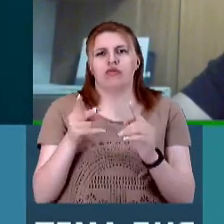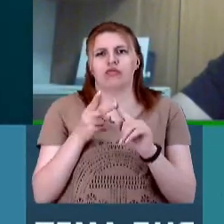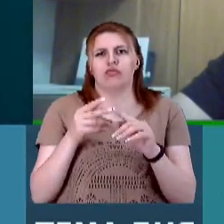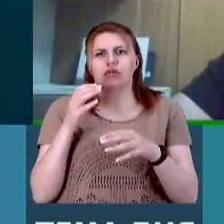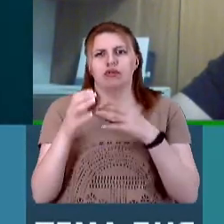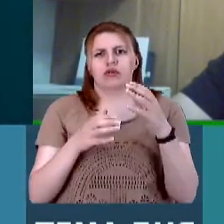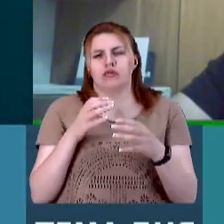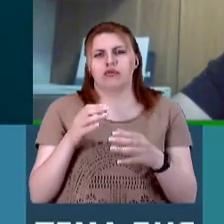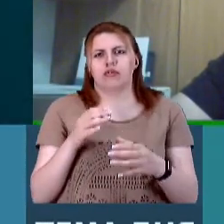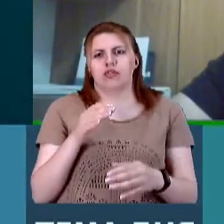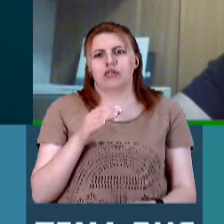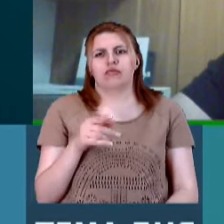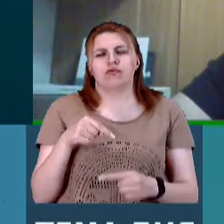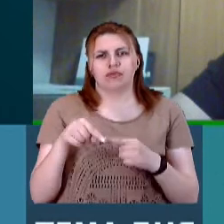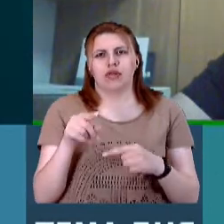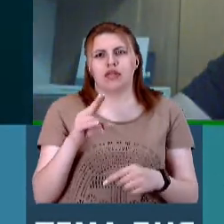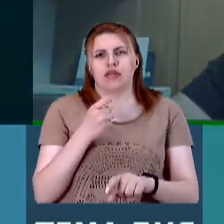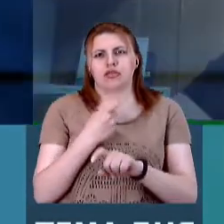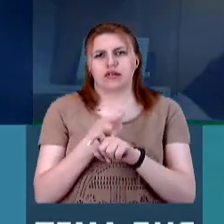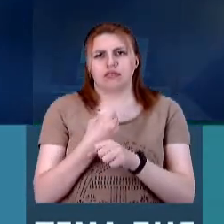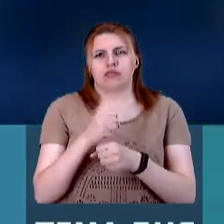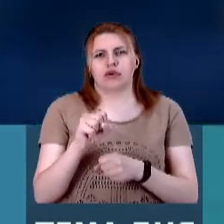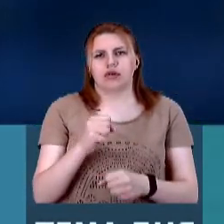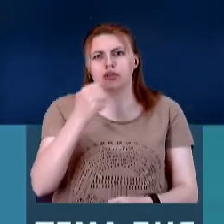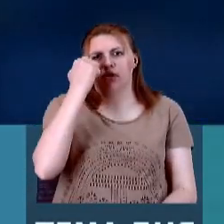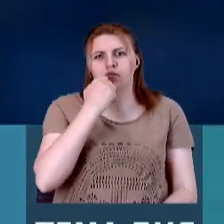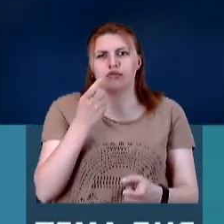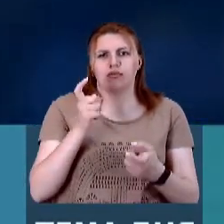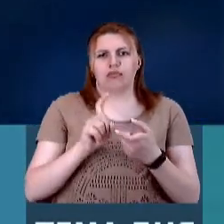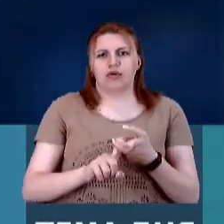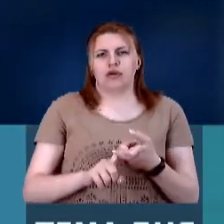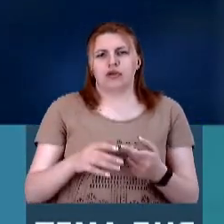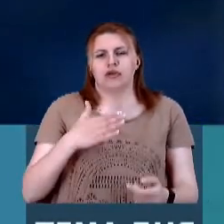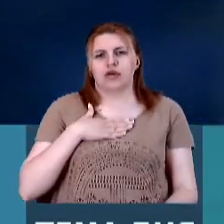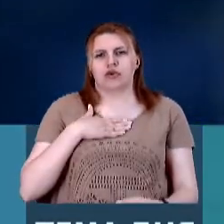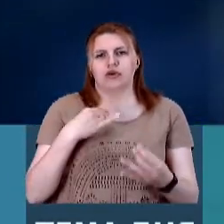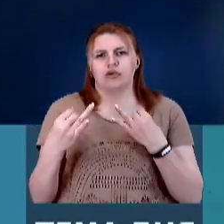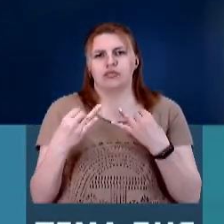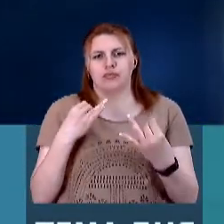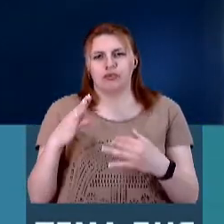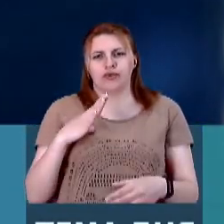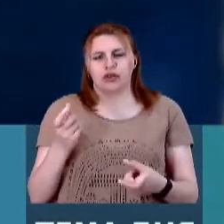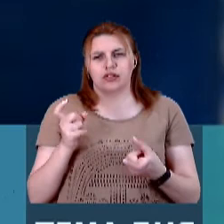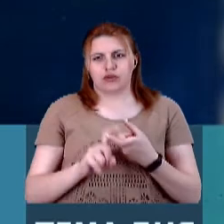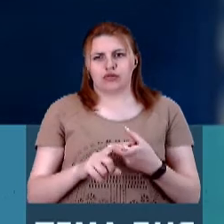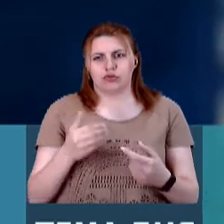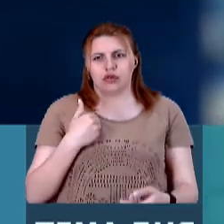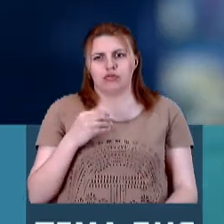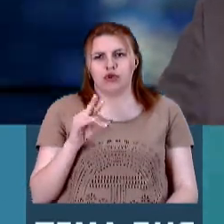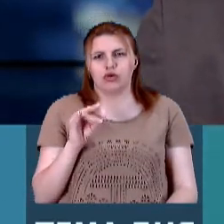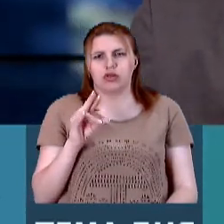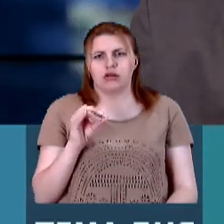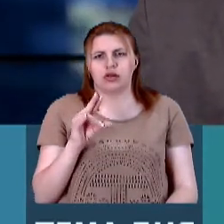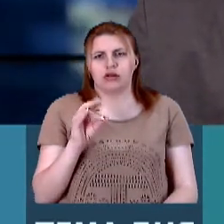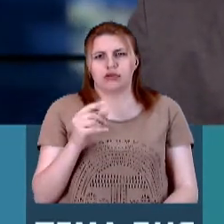Почули вас, пане Романе, дякуємо за те, що долучились до нашого ефіру. Роман Кулик, співробітник Українського інституту національної пам'яті, був з нами на зв'язку. Пане Костянтине,